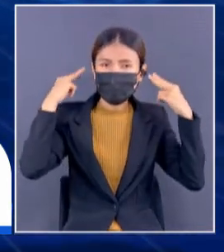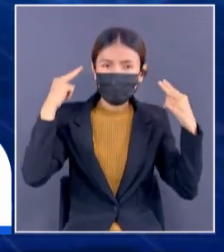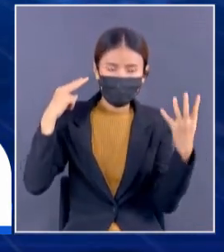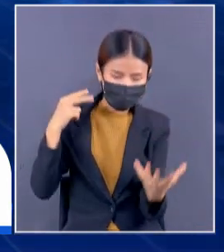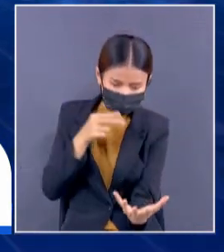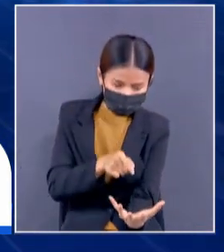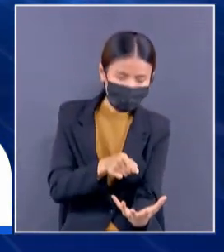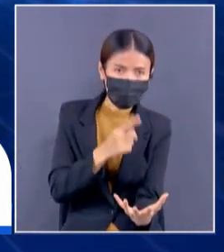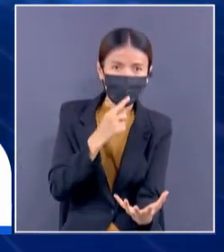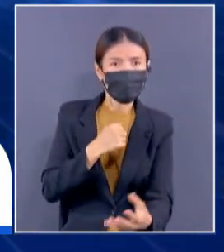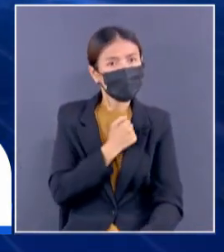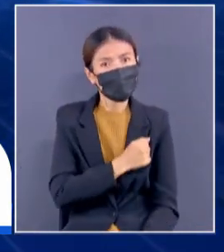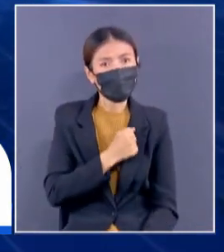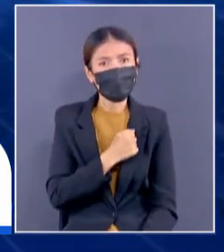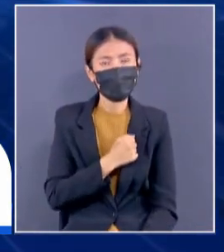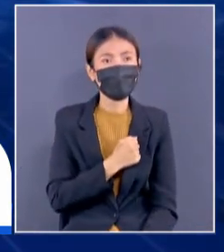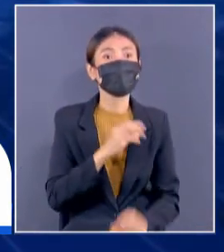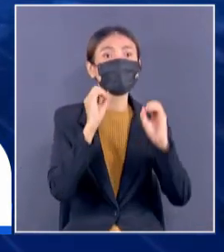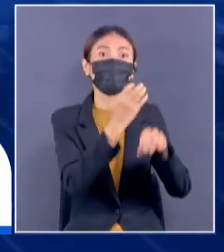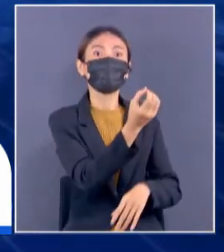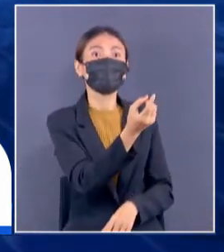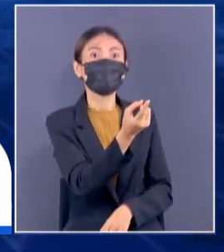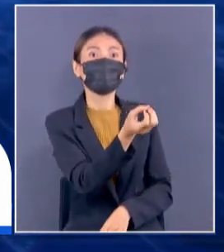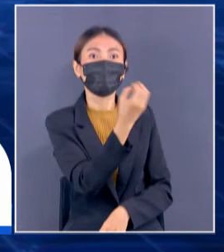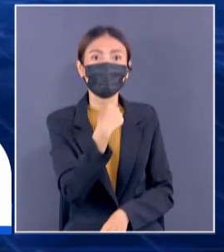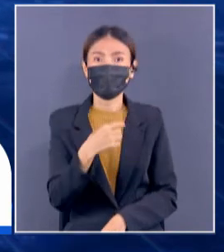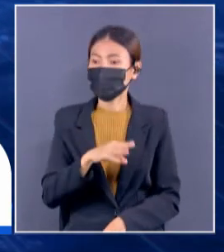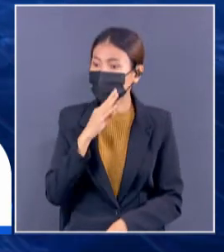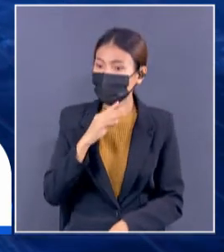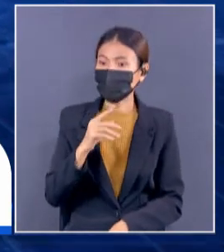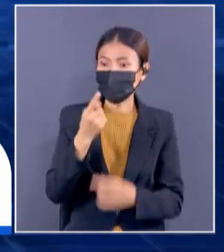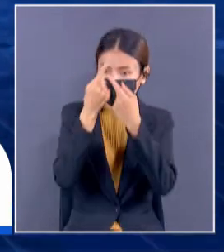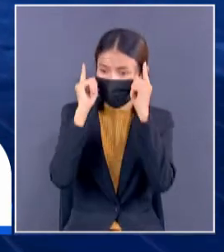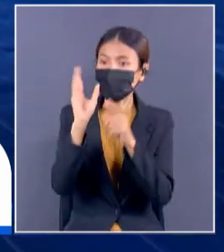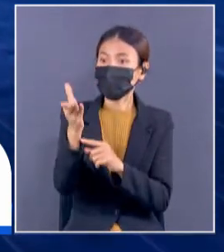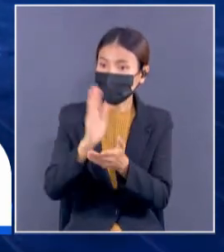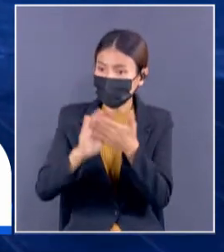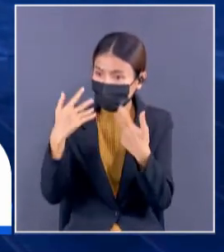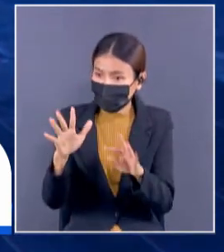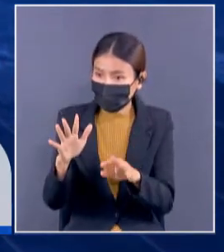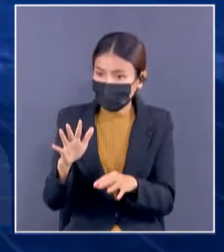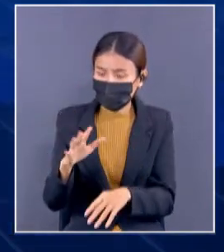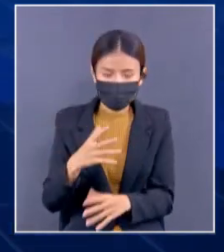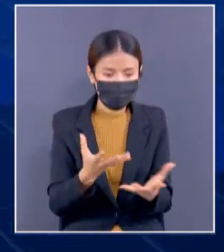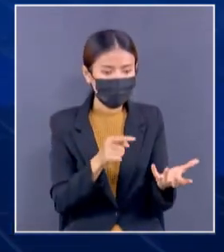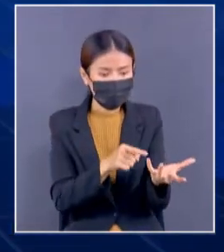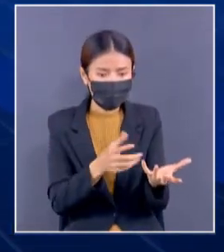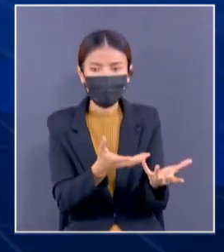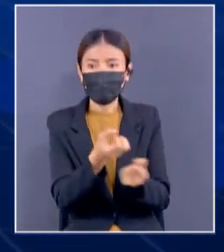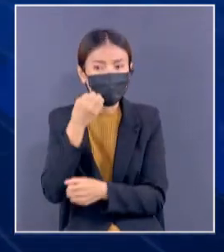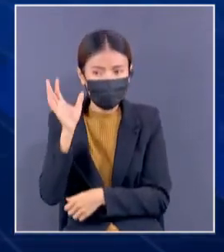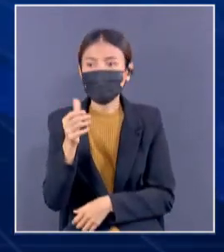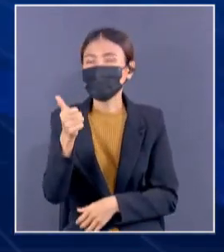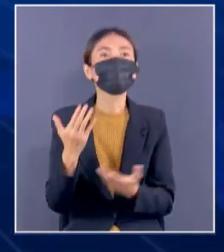อกด้วยนะคะว่าถ้าเสร็จแล้วจะออกมาเอาผมไปก็ได้นะนี่คืออาจารย์พูดนะคะไปฟังเสียงน้องค่ะ ตัดที่